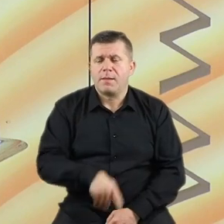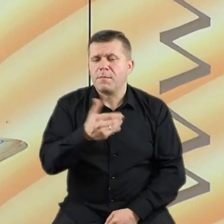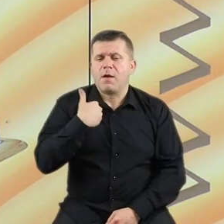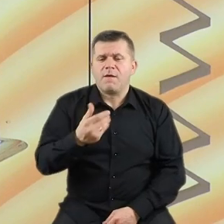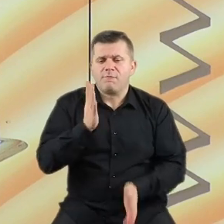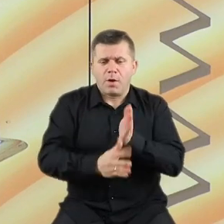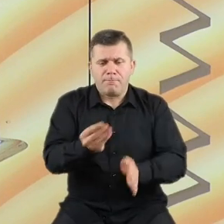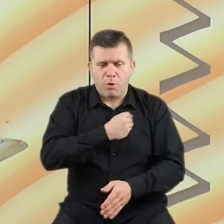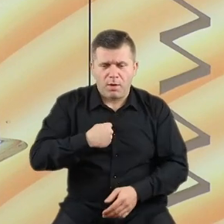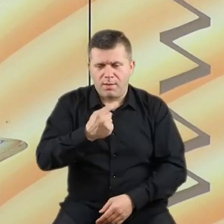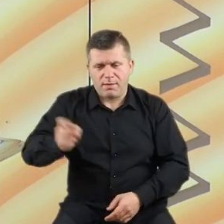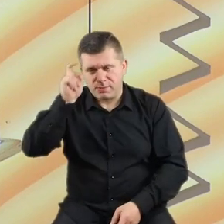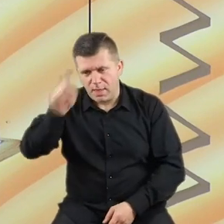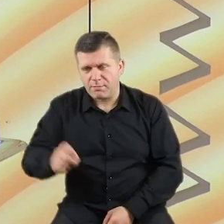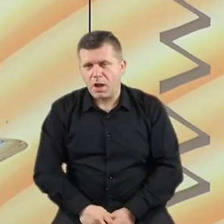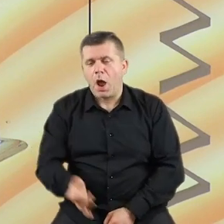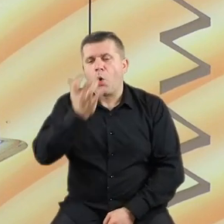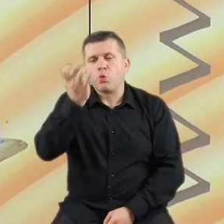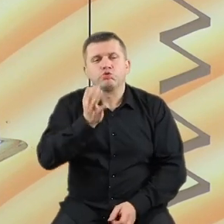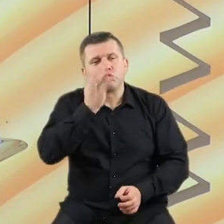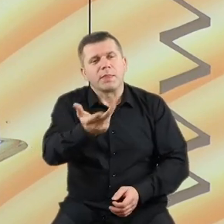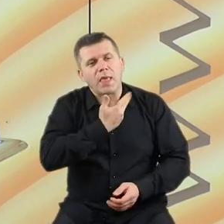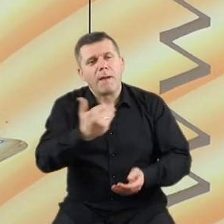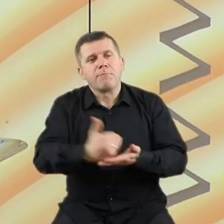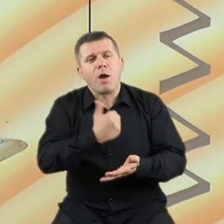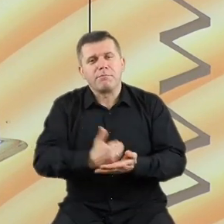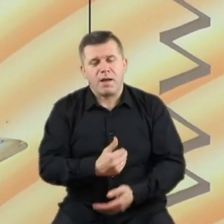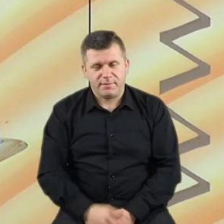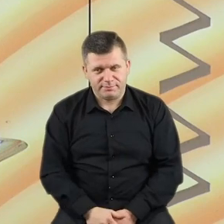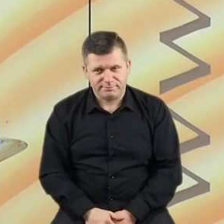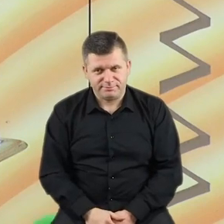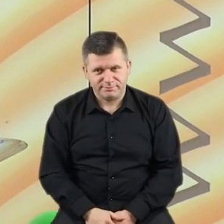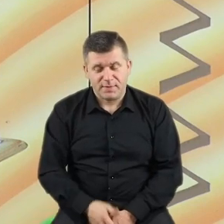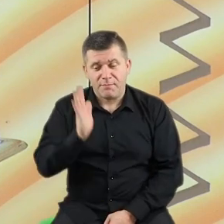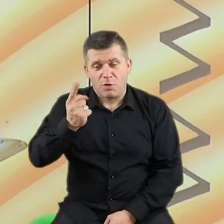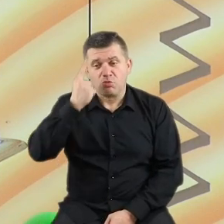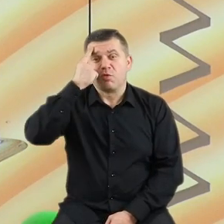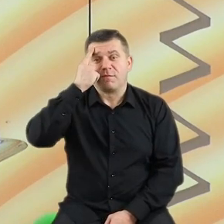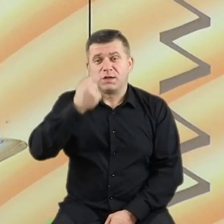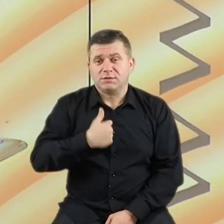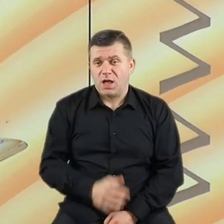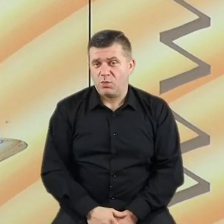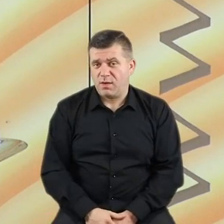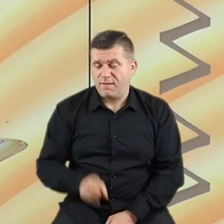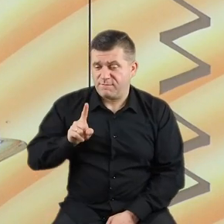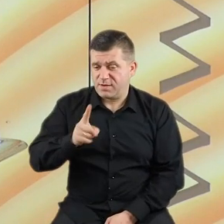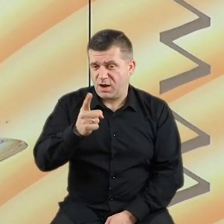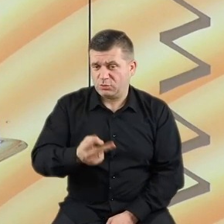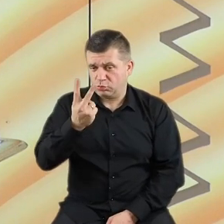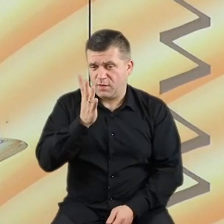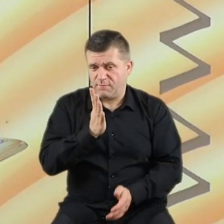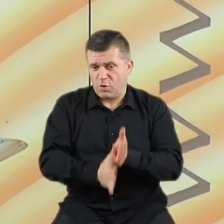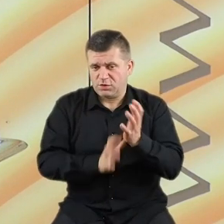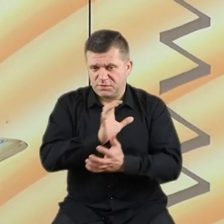wojna Polaków z Niemcami. Szlachetni Rosjanie nam pomogli. I w ogóle jak myślałam, potem się dowiadywałam na przykład, że Francuzi na II